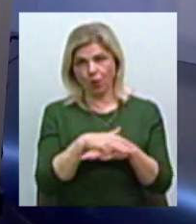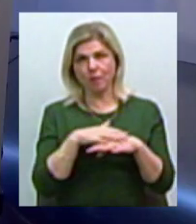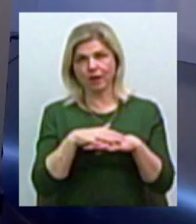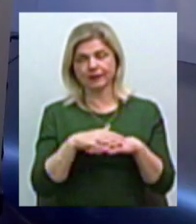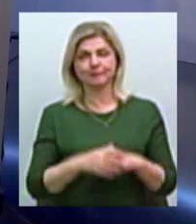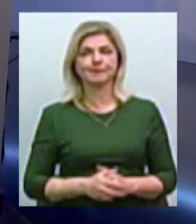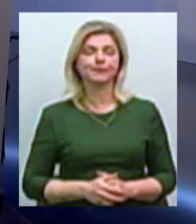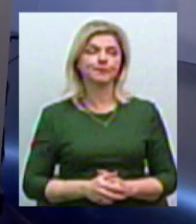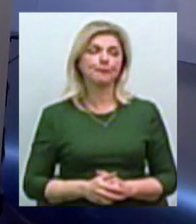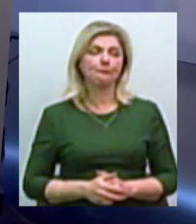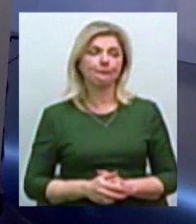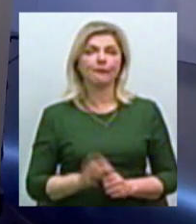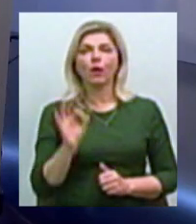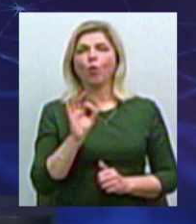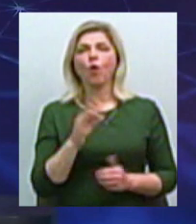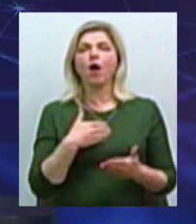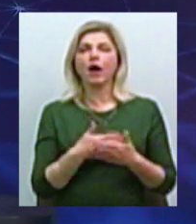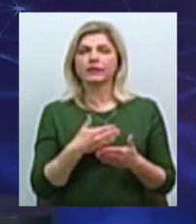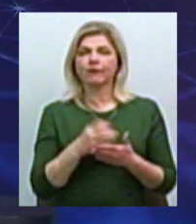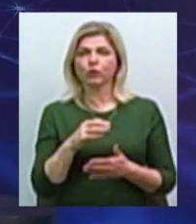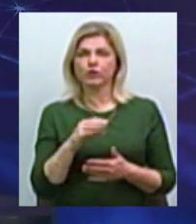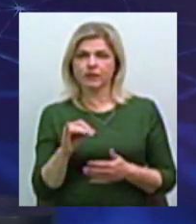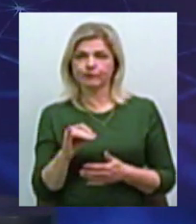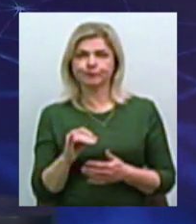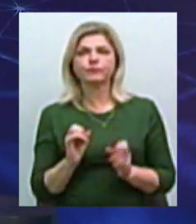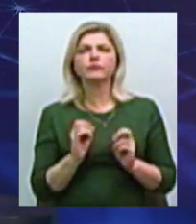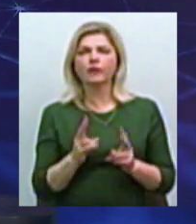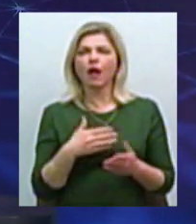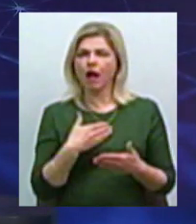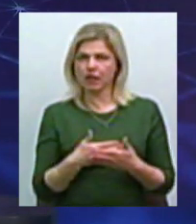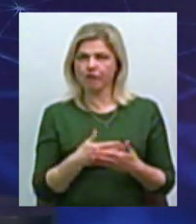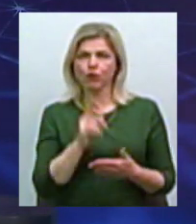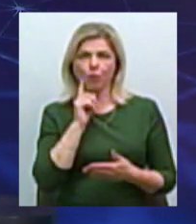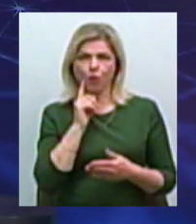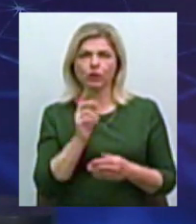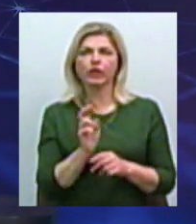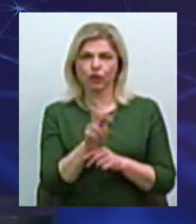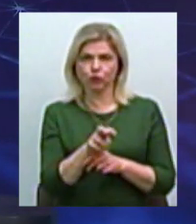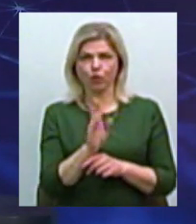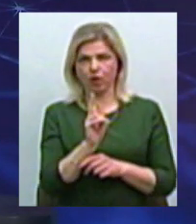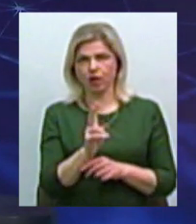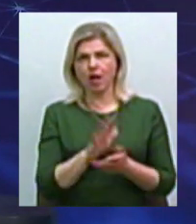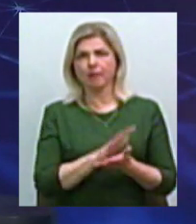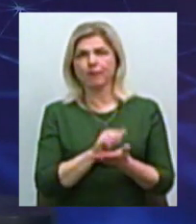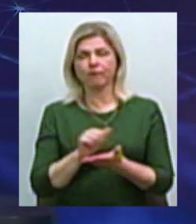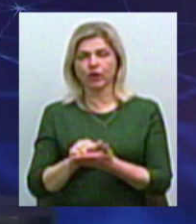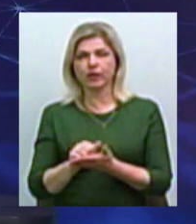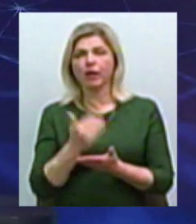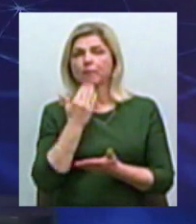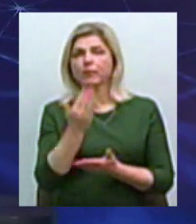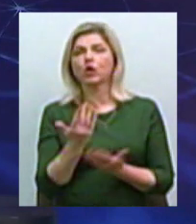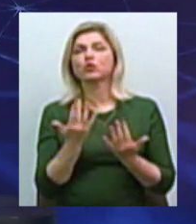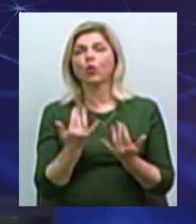зрозуміла. До речі, про активність. Наскільки активно молодь йде у цей медіа-центр і бере участь у цьому всьому? Скільки зараз